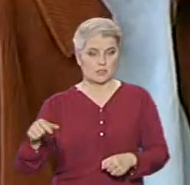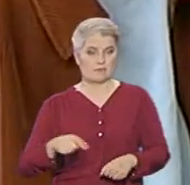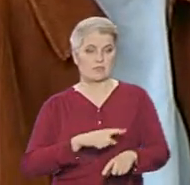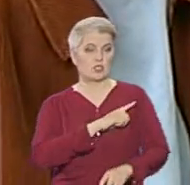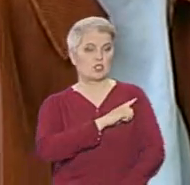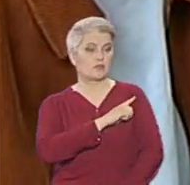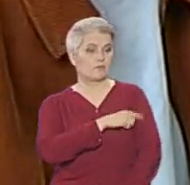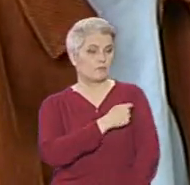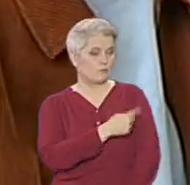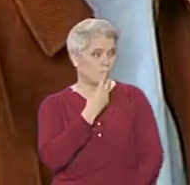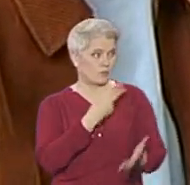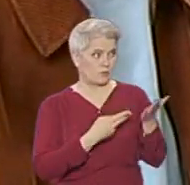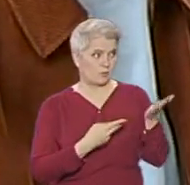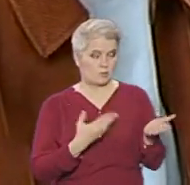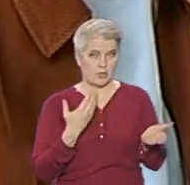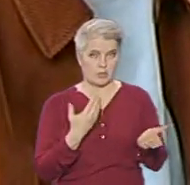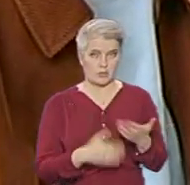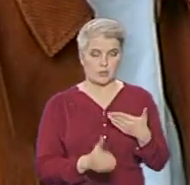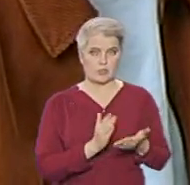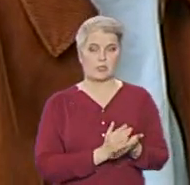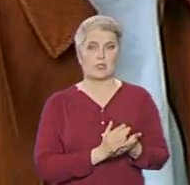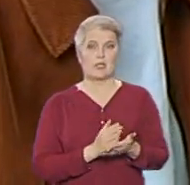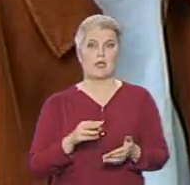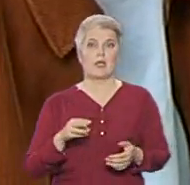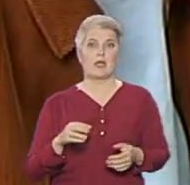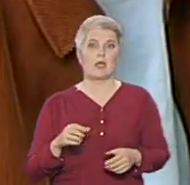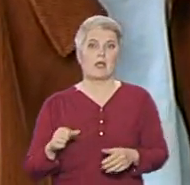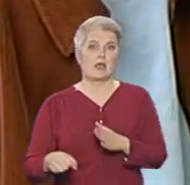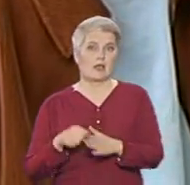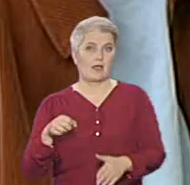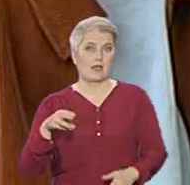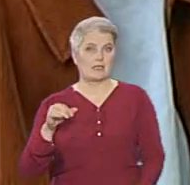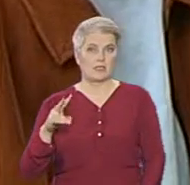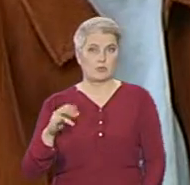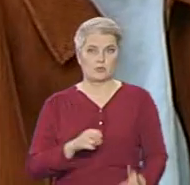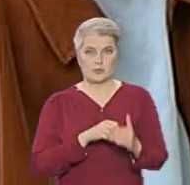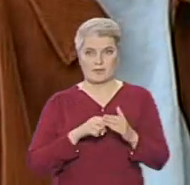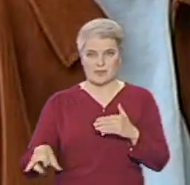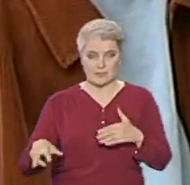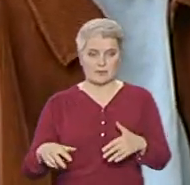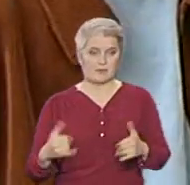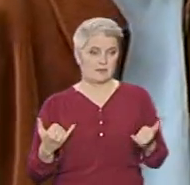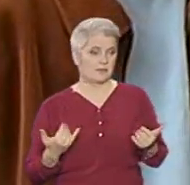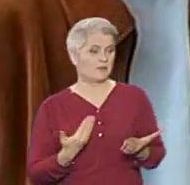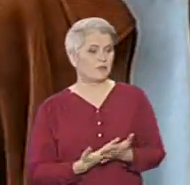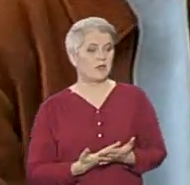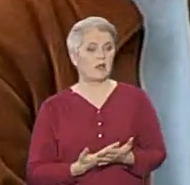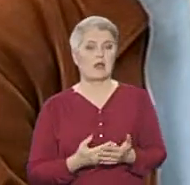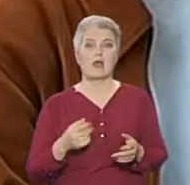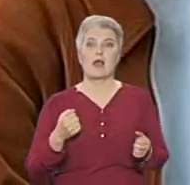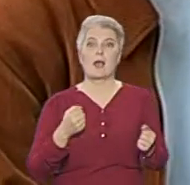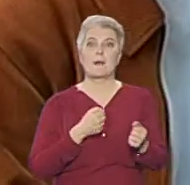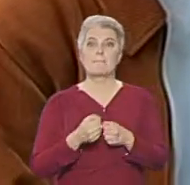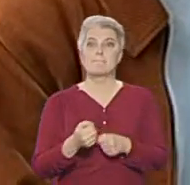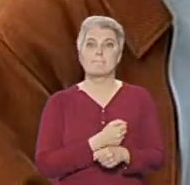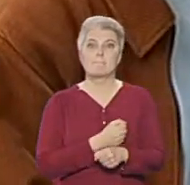швидка допомога ви самі бачили. І тітушки втекли, і на даному етапі от так. А бійки, які тільки що